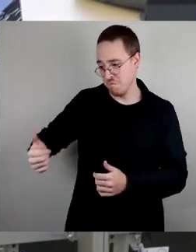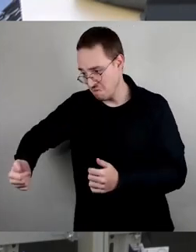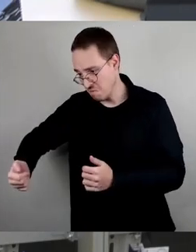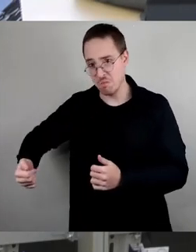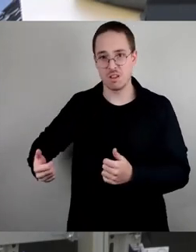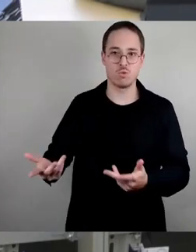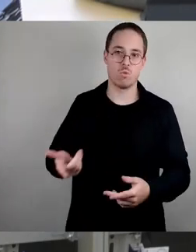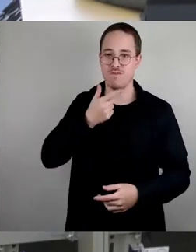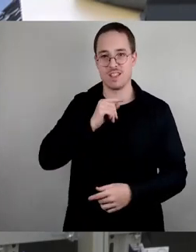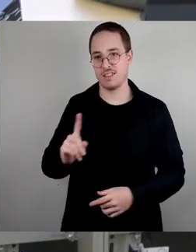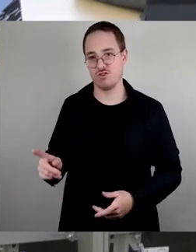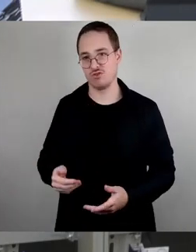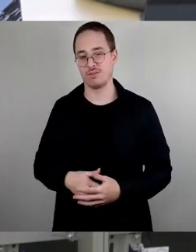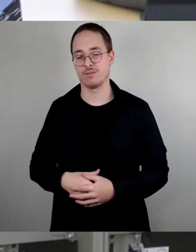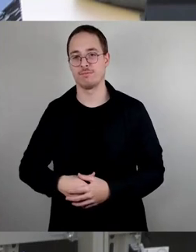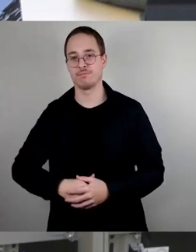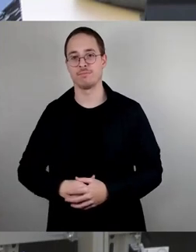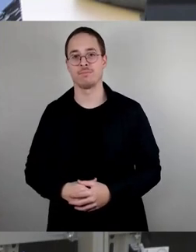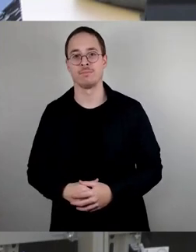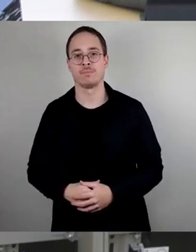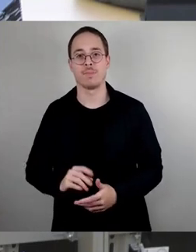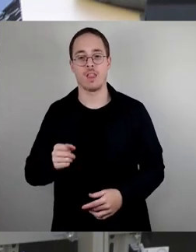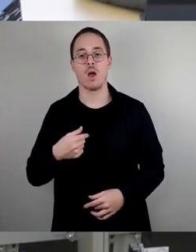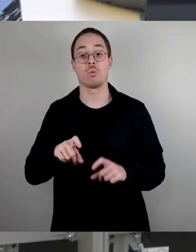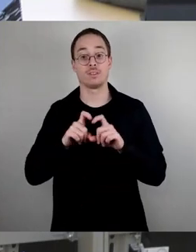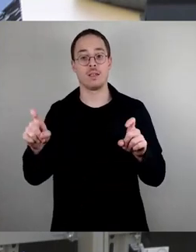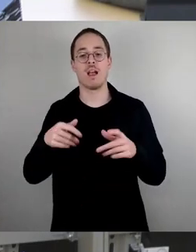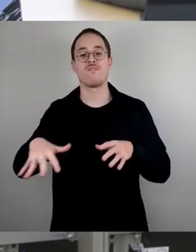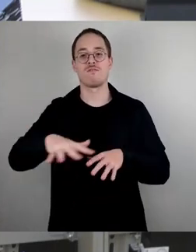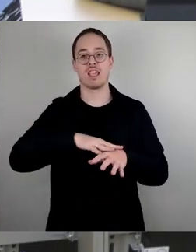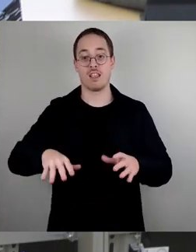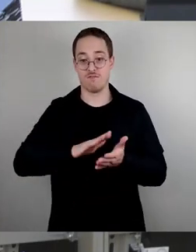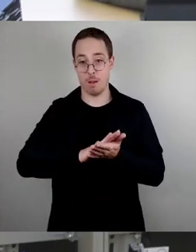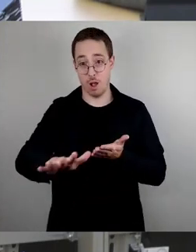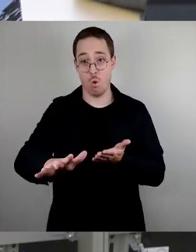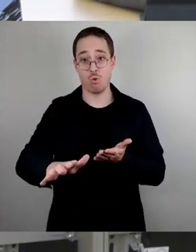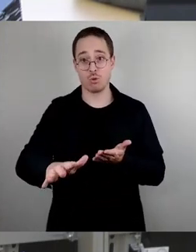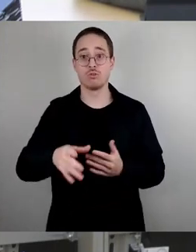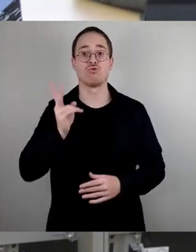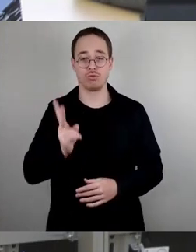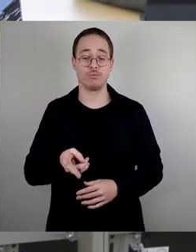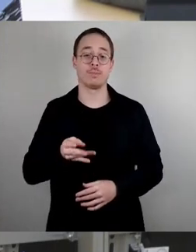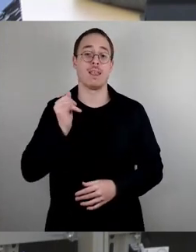Flächenverbrauch. Ja, es werden Flächen in Anspruch genommen. Ich habe im Zusammenhang